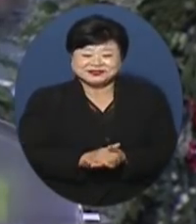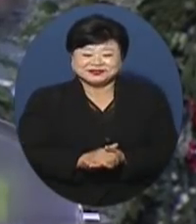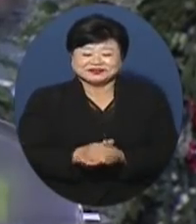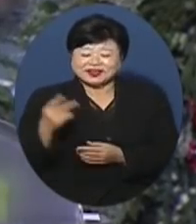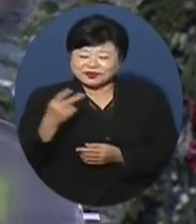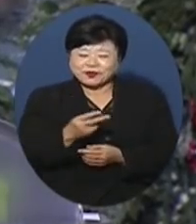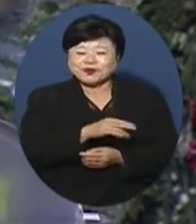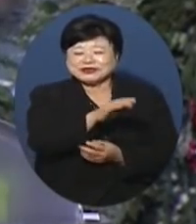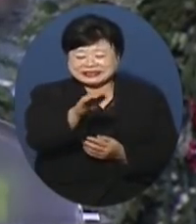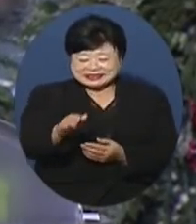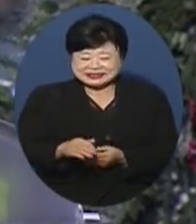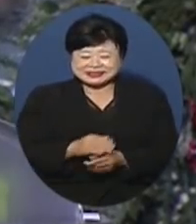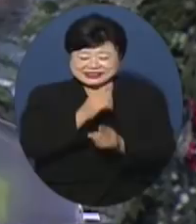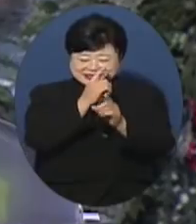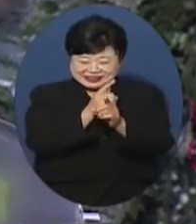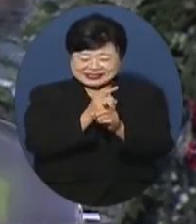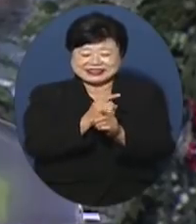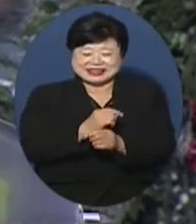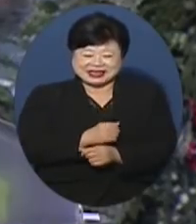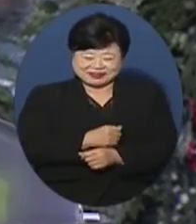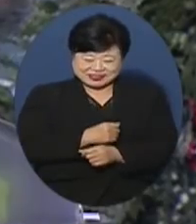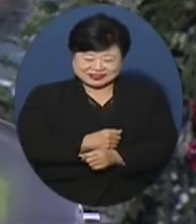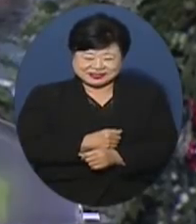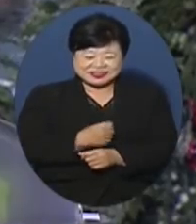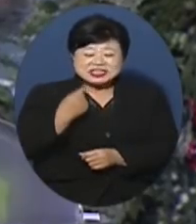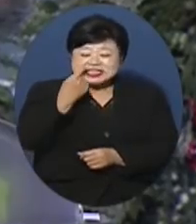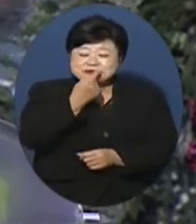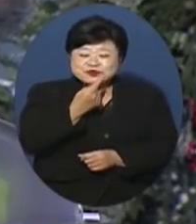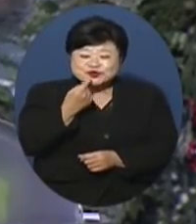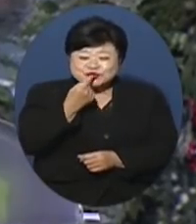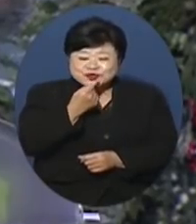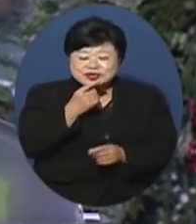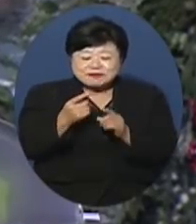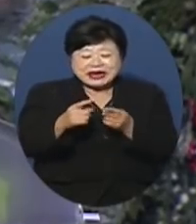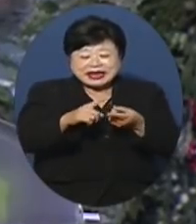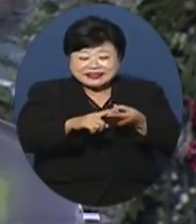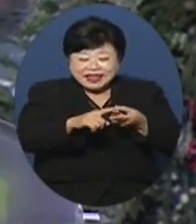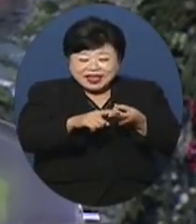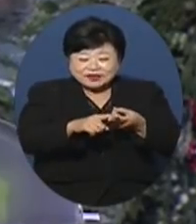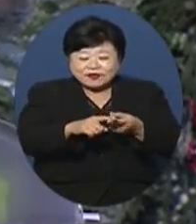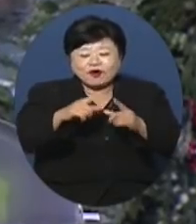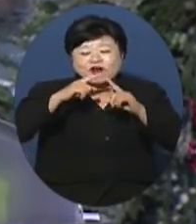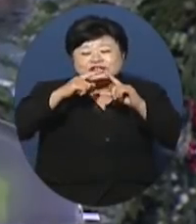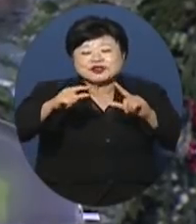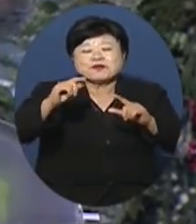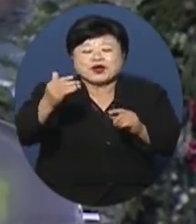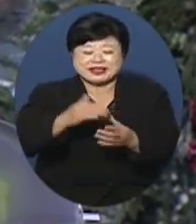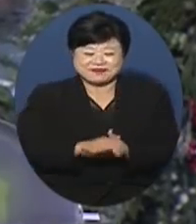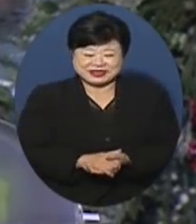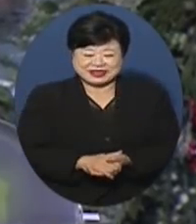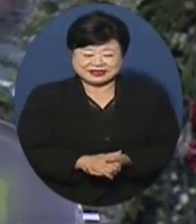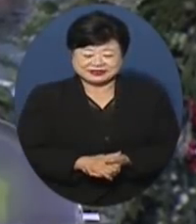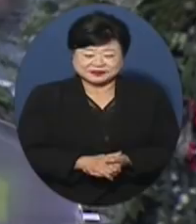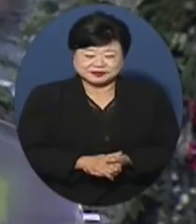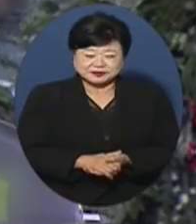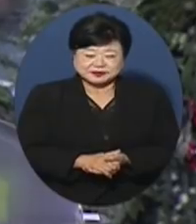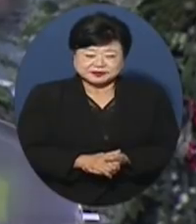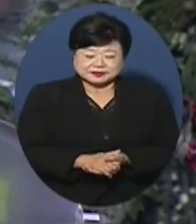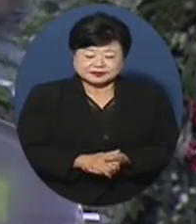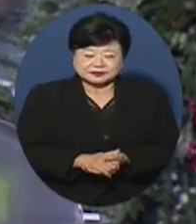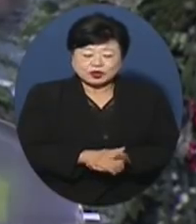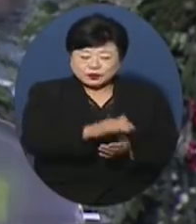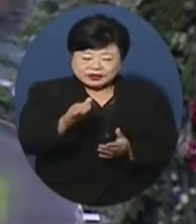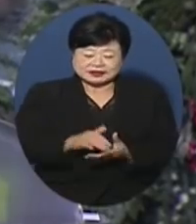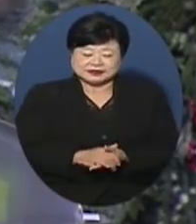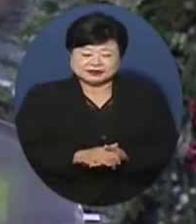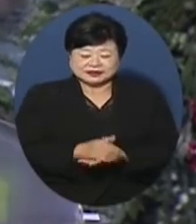또 우리는 승리할 것을 입술이 말대로 선포해야 되는 것입니다.